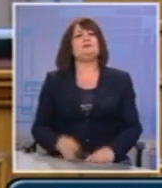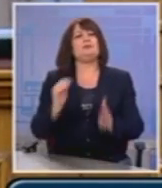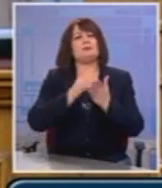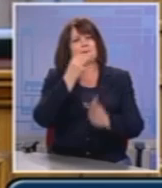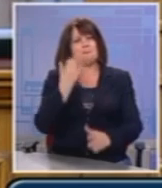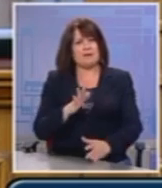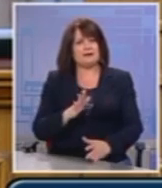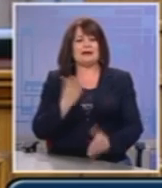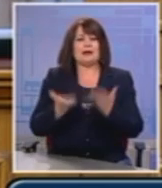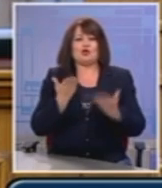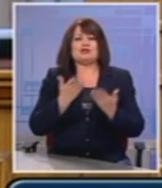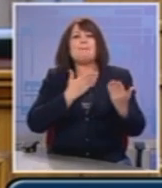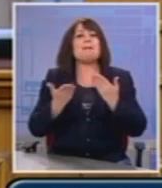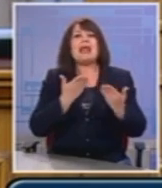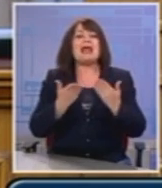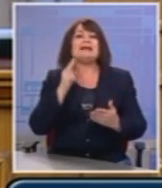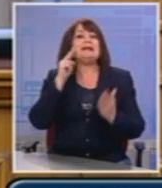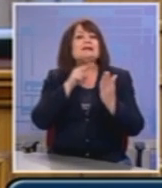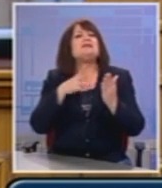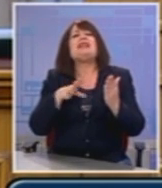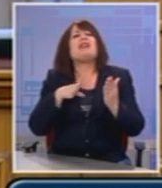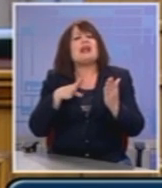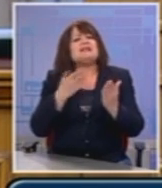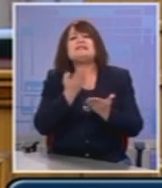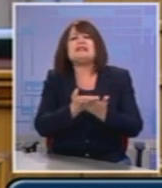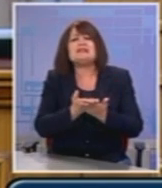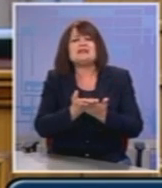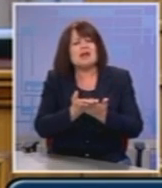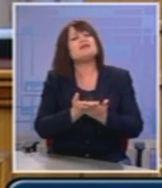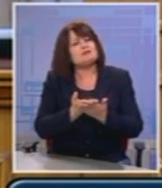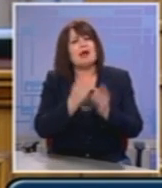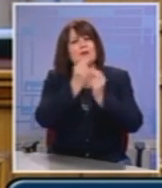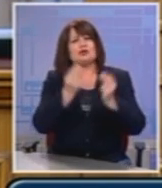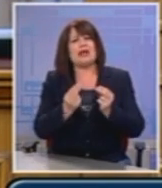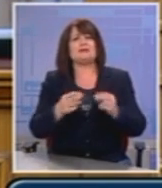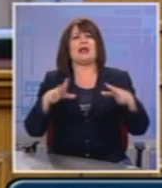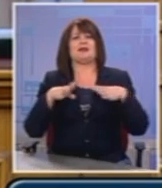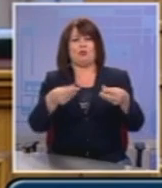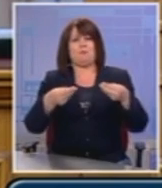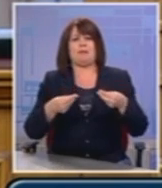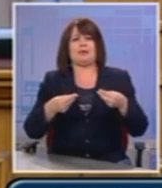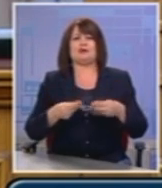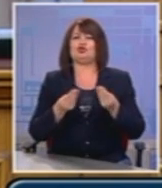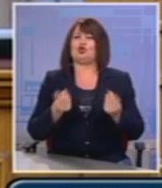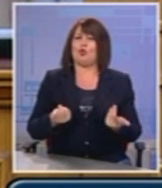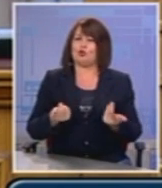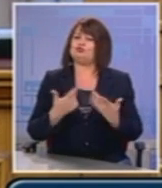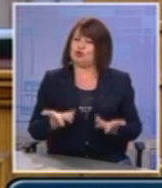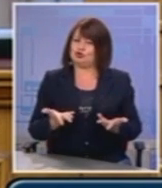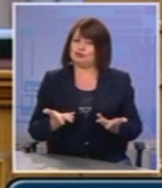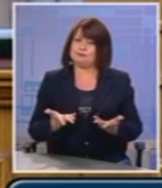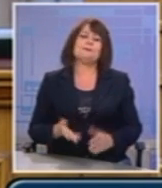αναλογιστικές μελέτες σου βγάζουν ότι θέλεις ότι αποτέλεσμα θέλεις είναι έτοιμο να βγει πώς κάνοντας